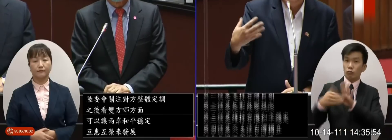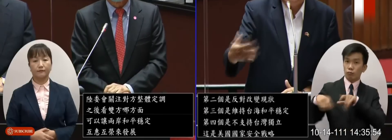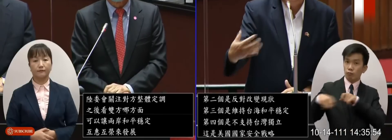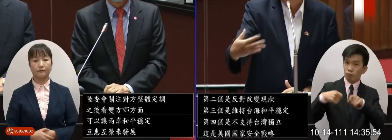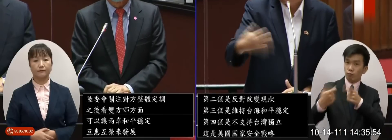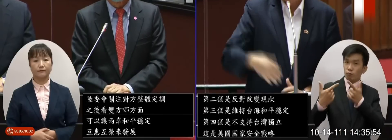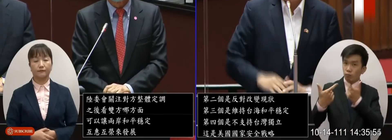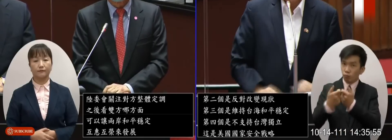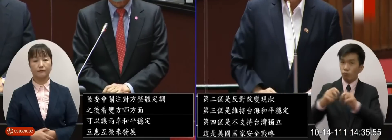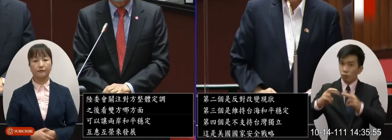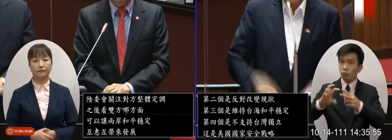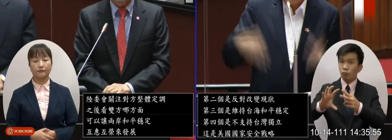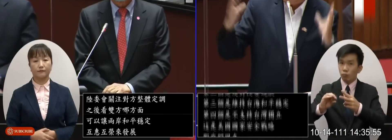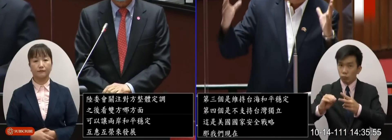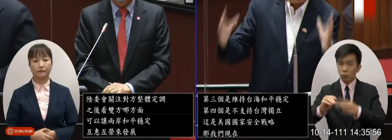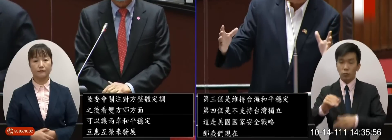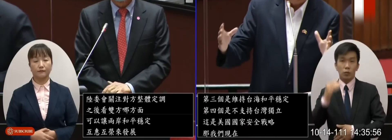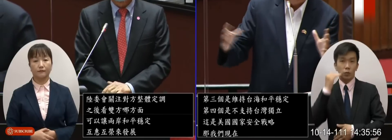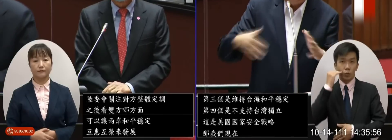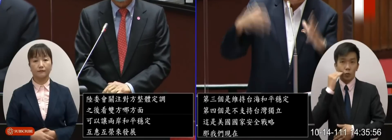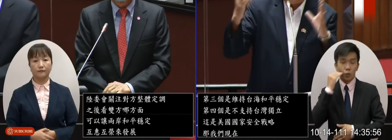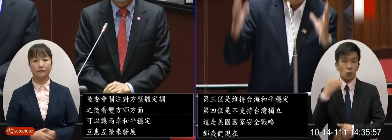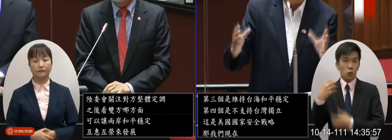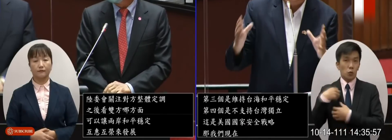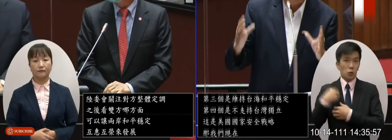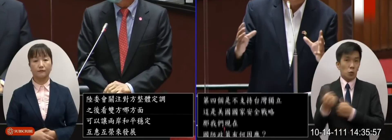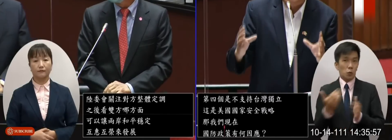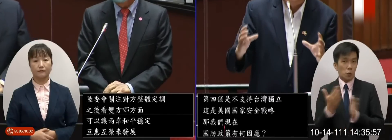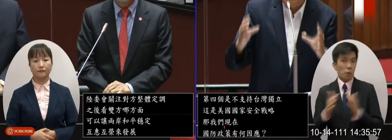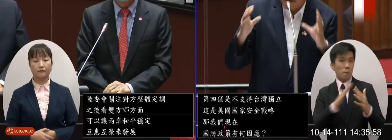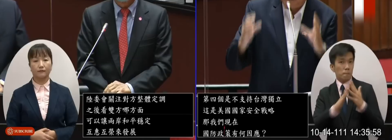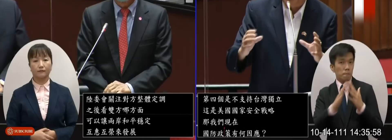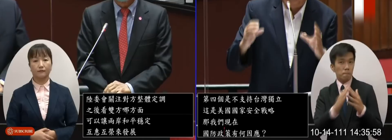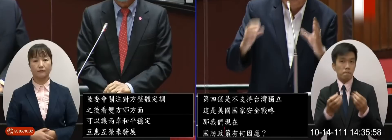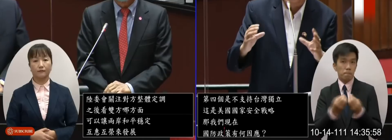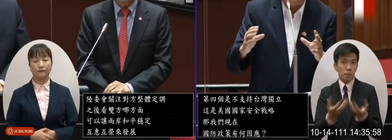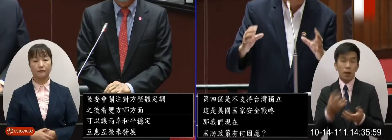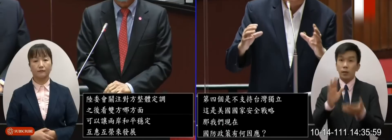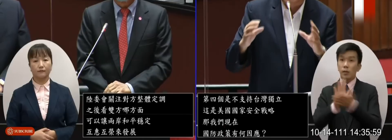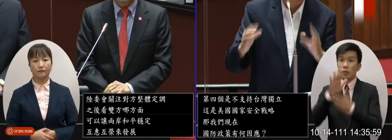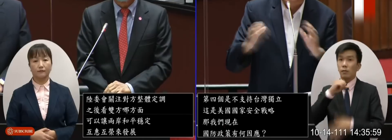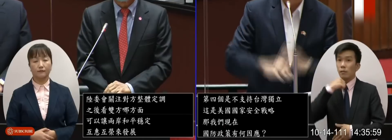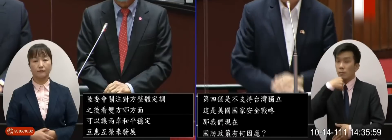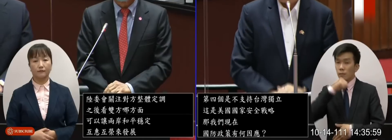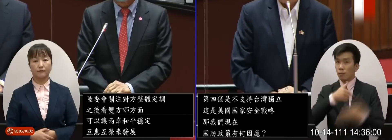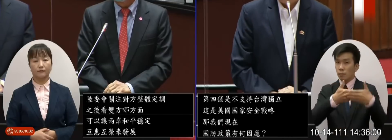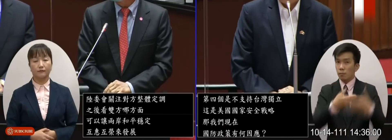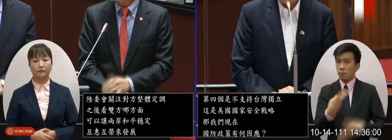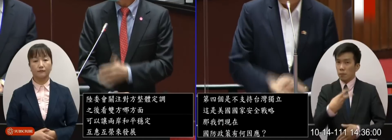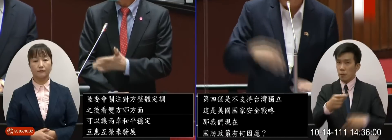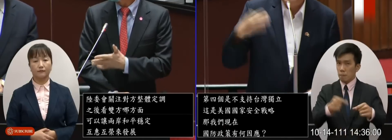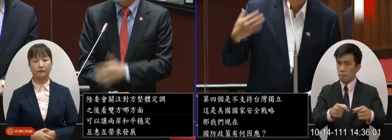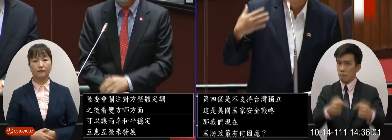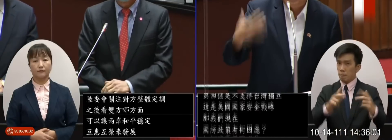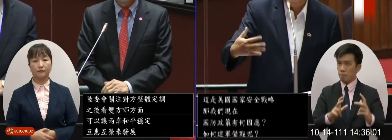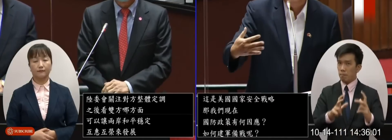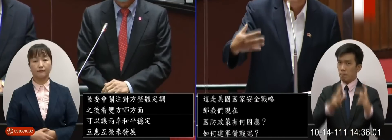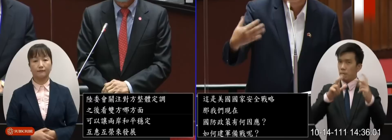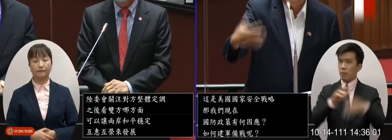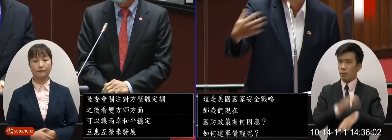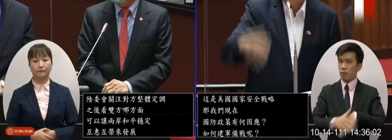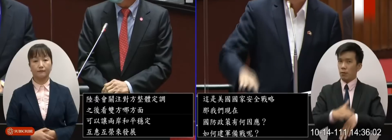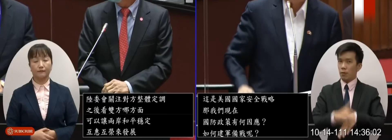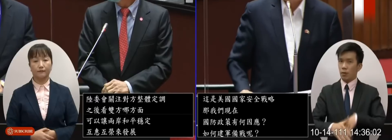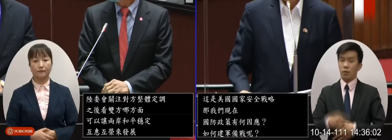如何建军备战呢？因为我刚才讲，未来的两岸形势是只会更加的更严峻了。那我们要怎么